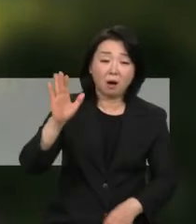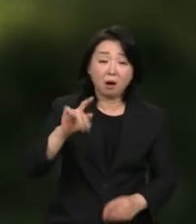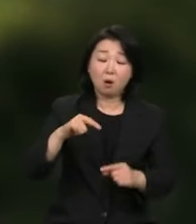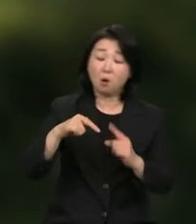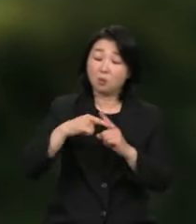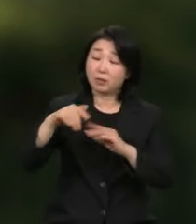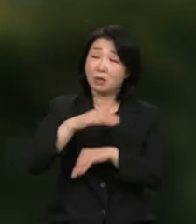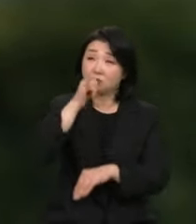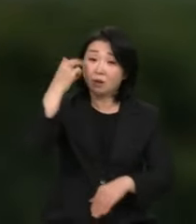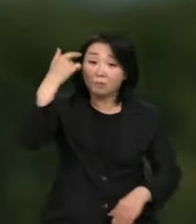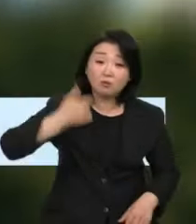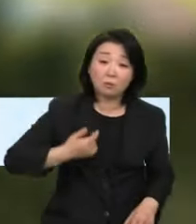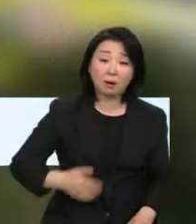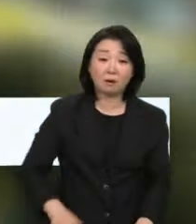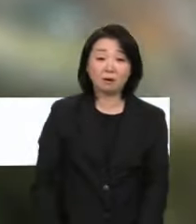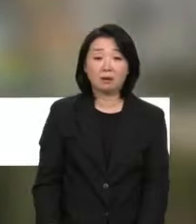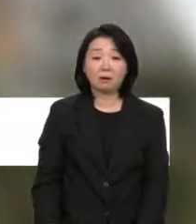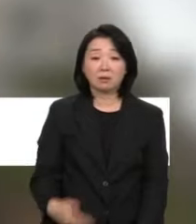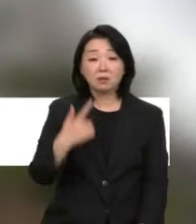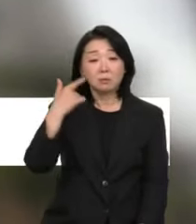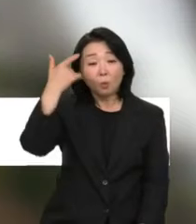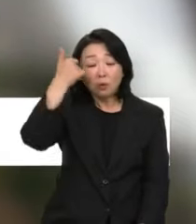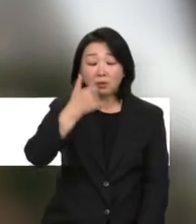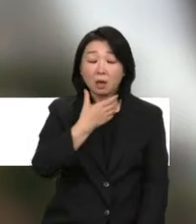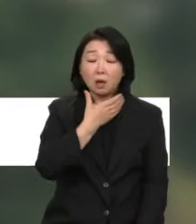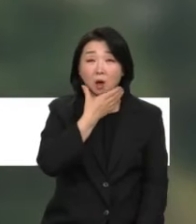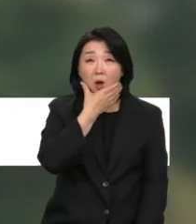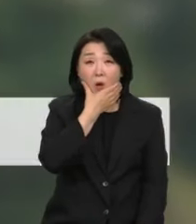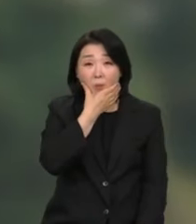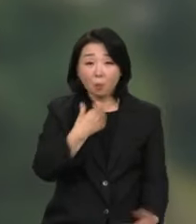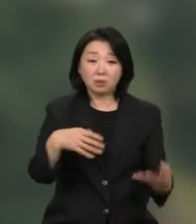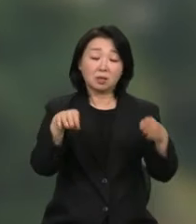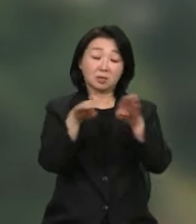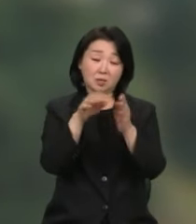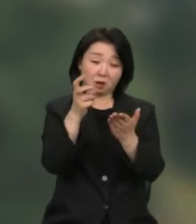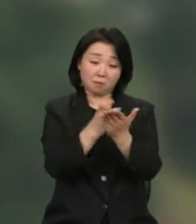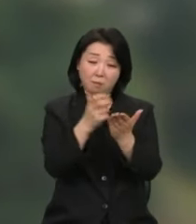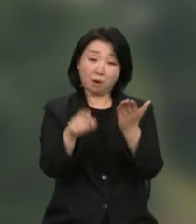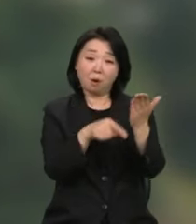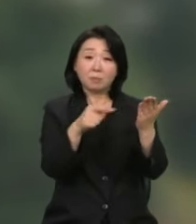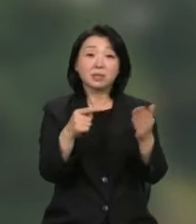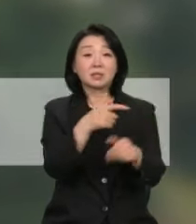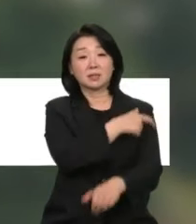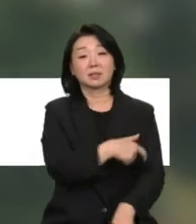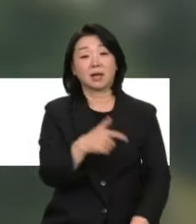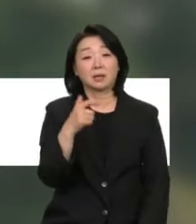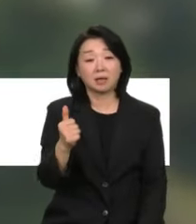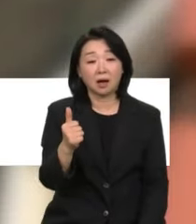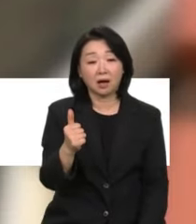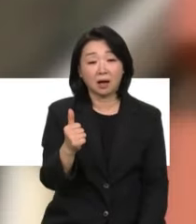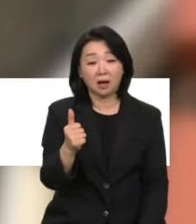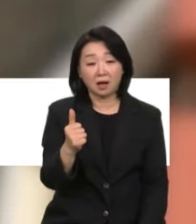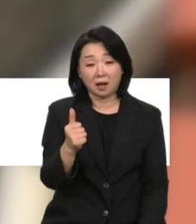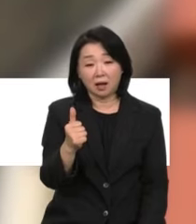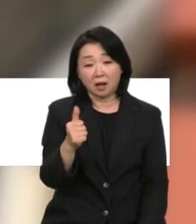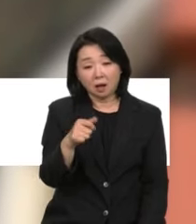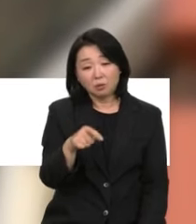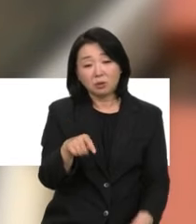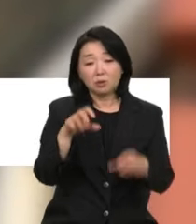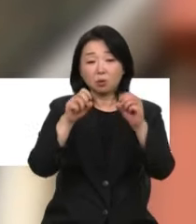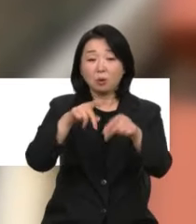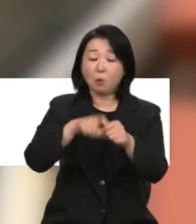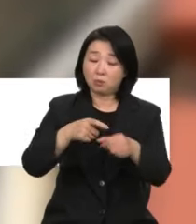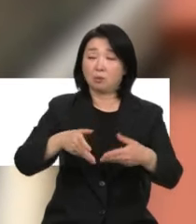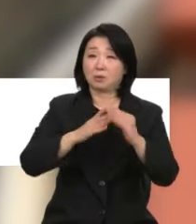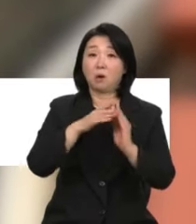이 교회 목사는 직원들이 일하는 복지시설 법인의 이사장입니다. 성교를 목적으로 세워진 이 도시다.